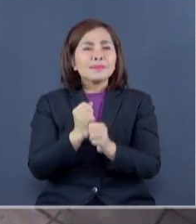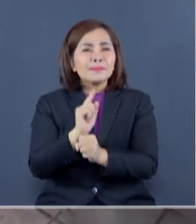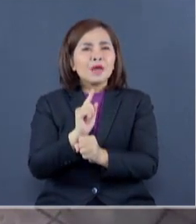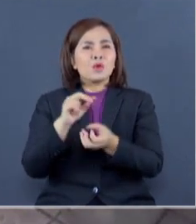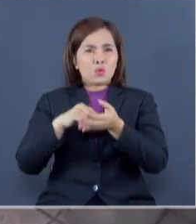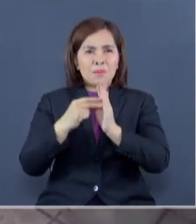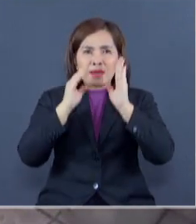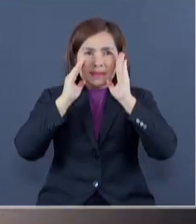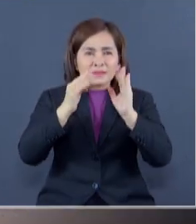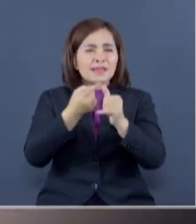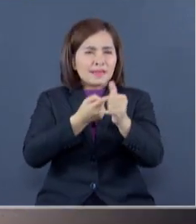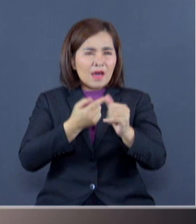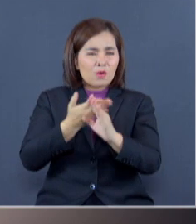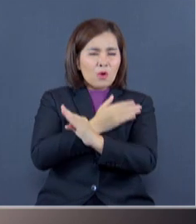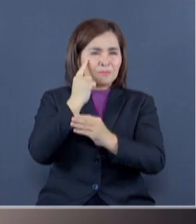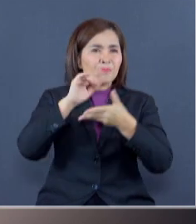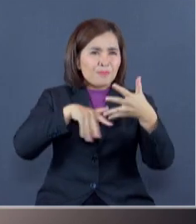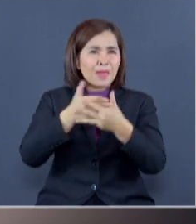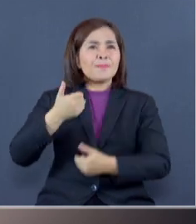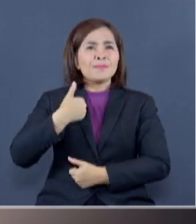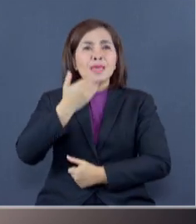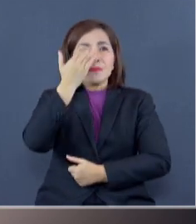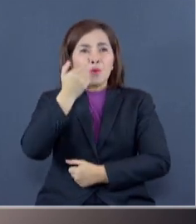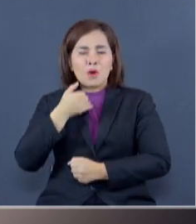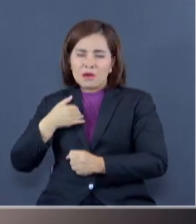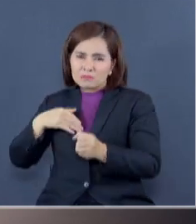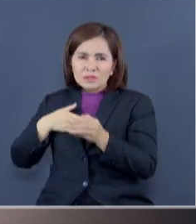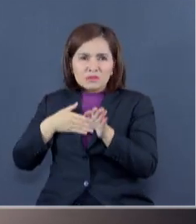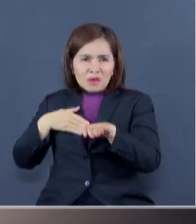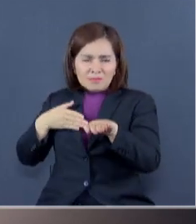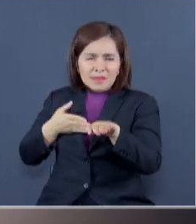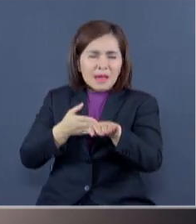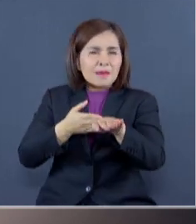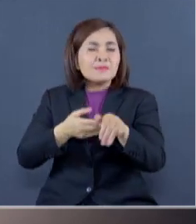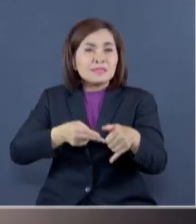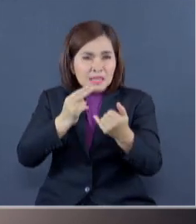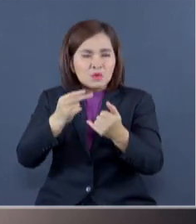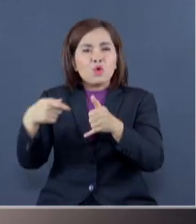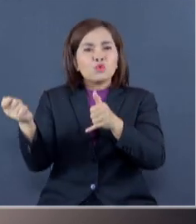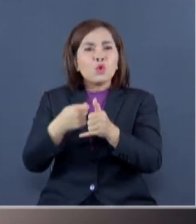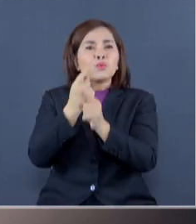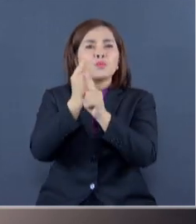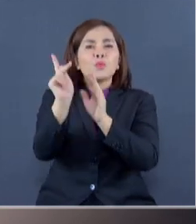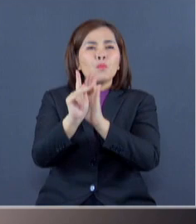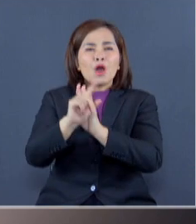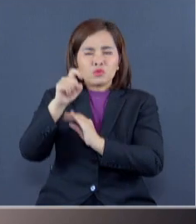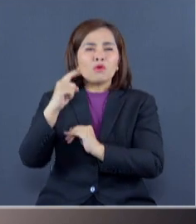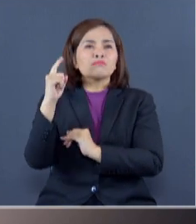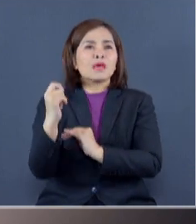ข้าข่ายเจตนาฆ่าโดยไตร่ตรองไว้ก่อนเพราะตามมายิงและโทษเนี่ยคือประหารชีวิตครับเราไปฟังเสียงของอาจารย์ปรเม